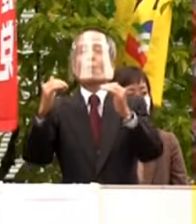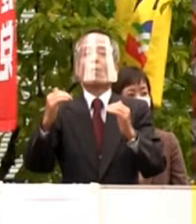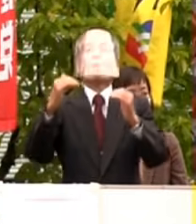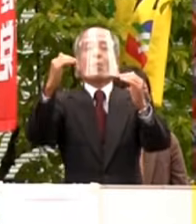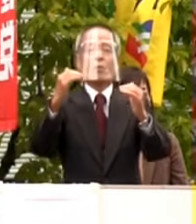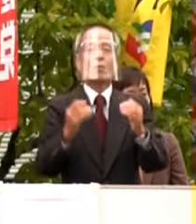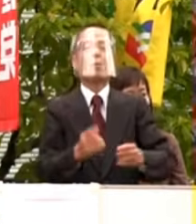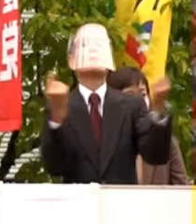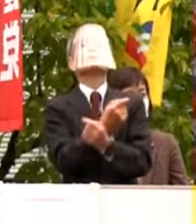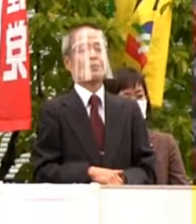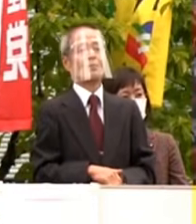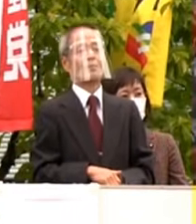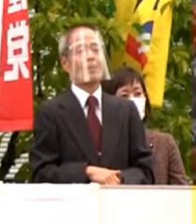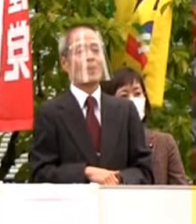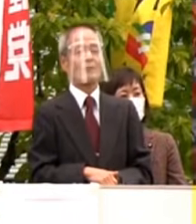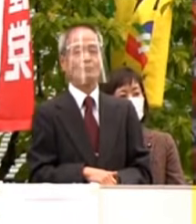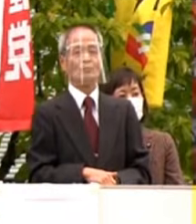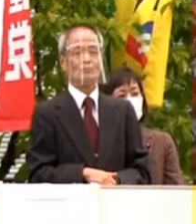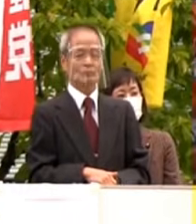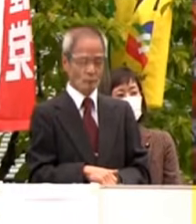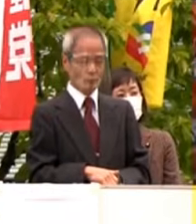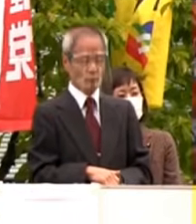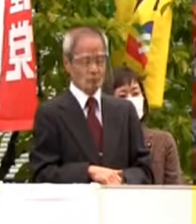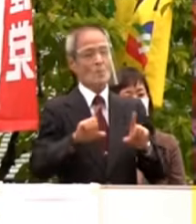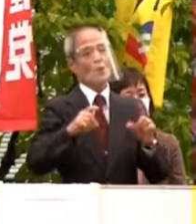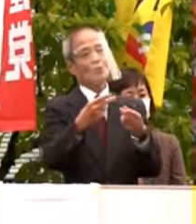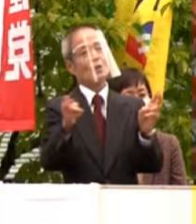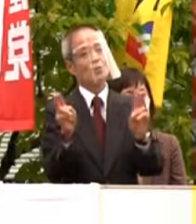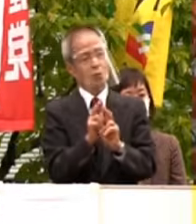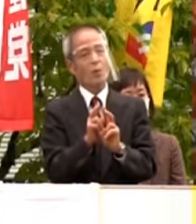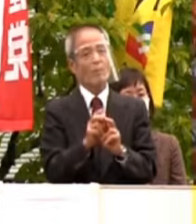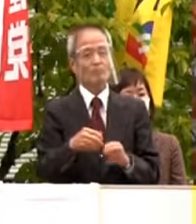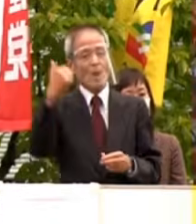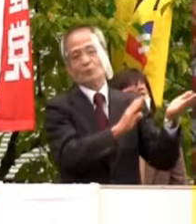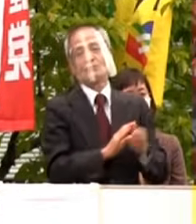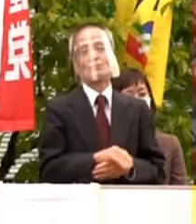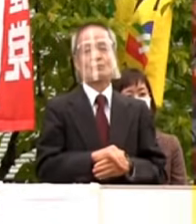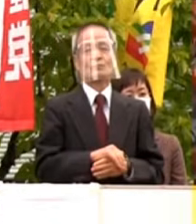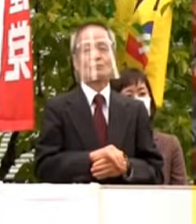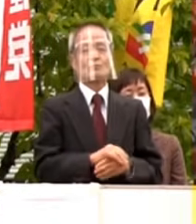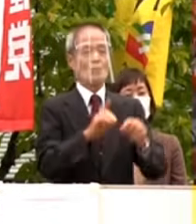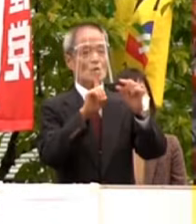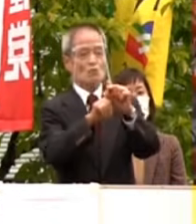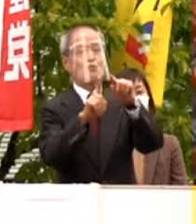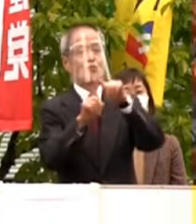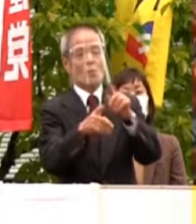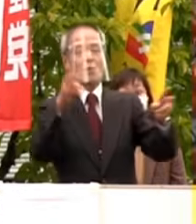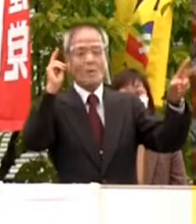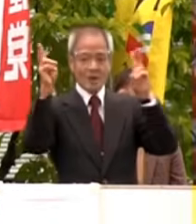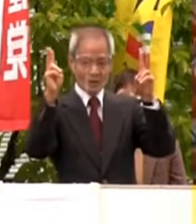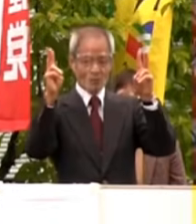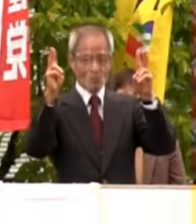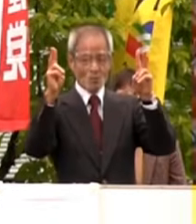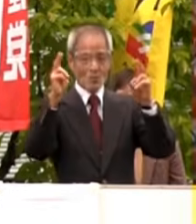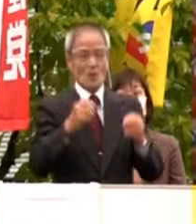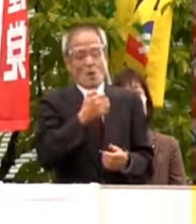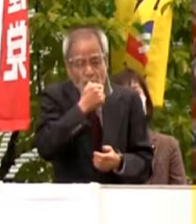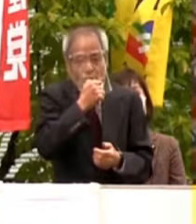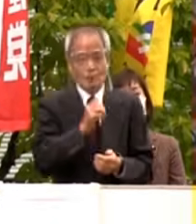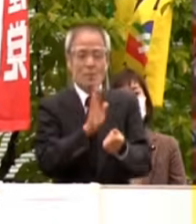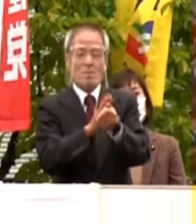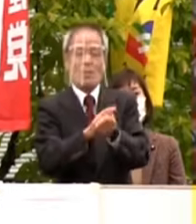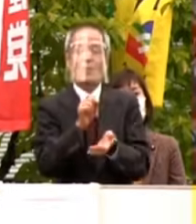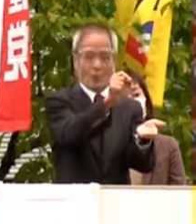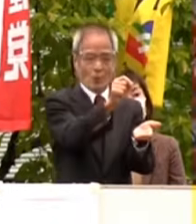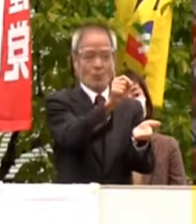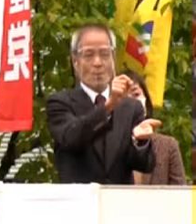んか。日本共産党は具体的に提案しております。中小企業への十分な支援と